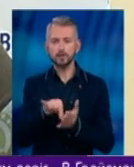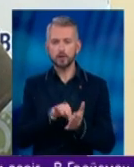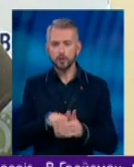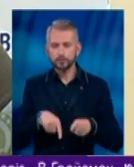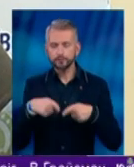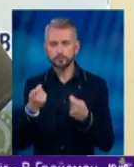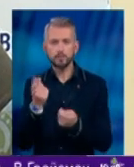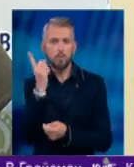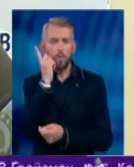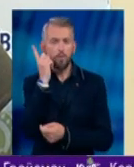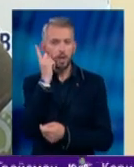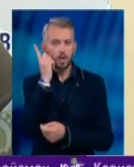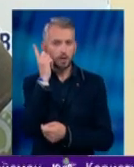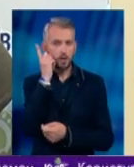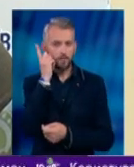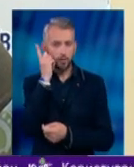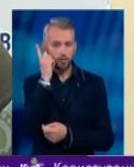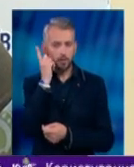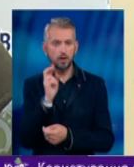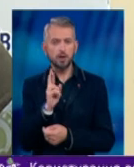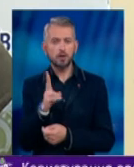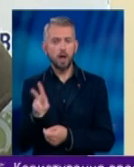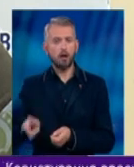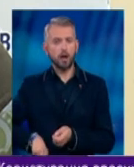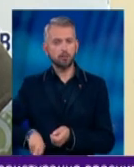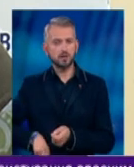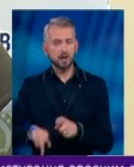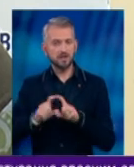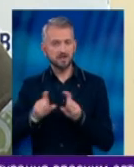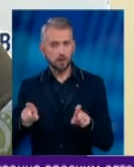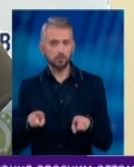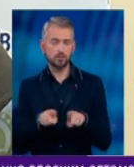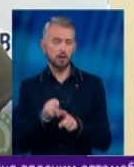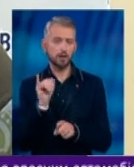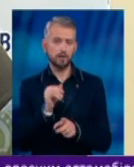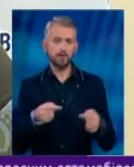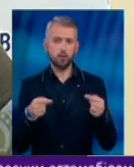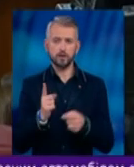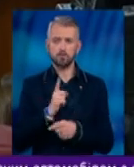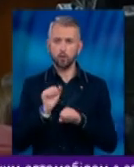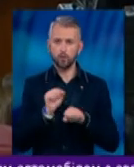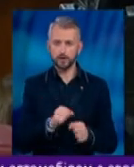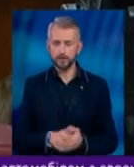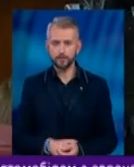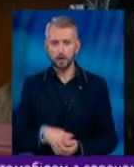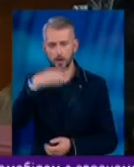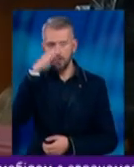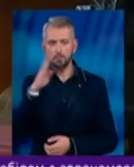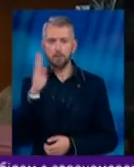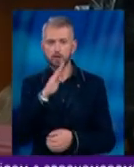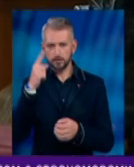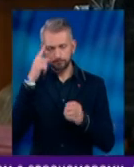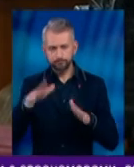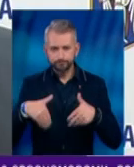на мобільні телефони, як адміністрації закладу, так і відповідним охоронцям. Батьки вийшли з